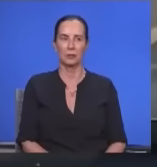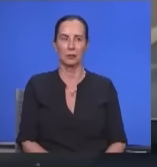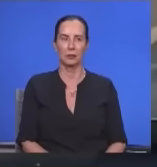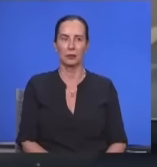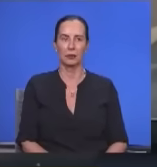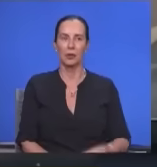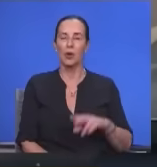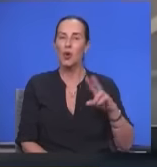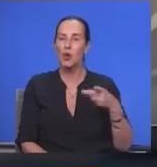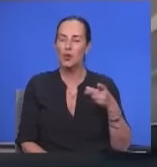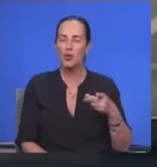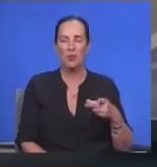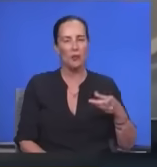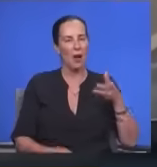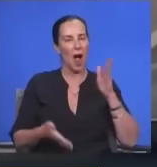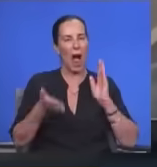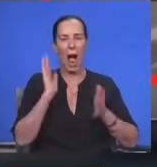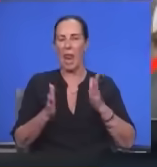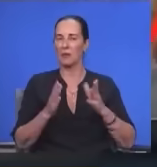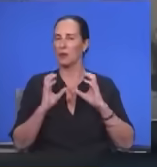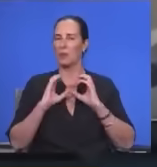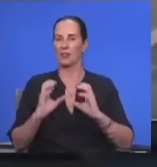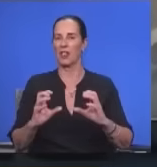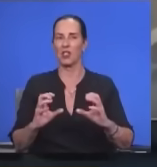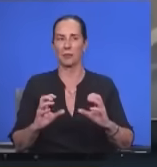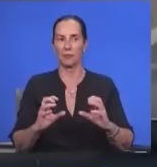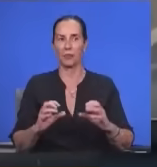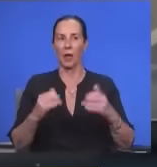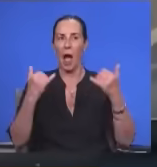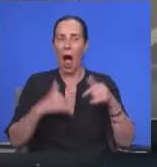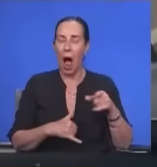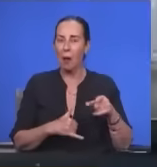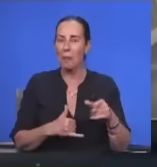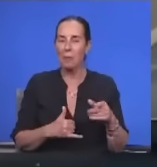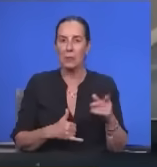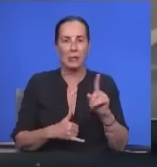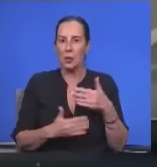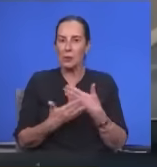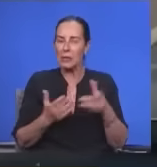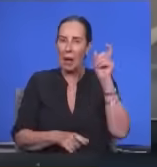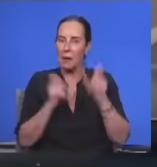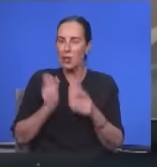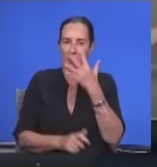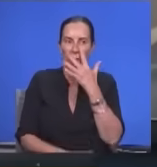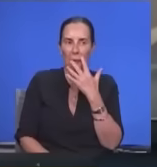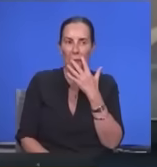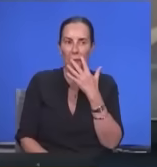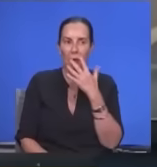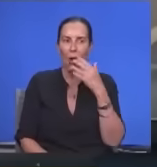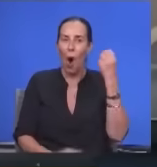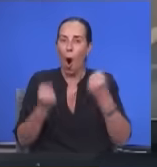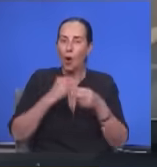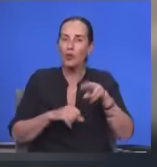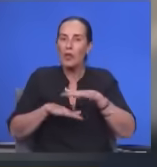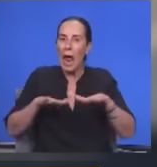שוב אנו נדרשים לדווח על תקיפה אלימה בכביש, אלא שהפעם היעד הוא לא סתם אנשים תמימים, אלא רכב ובו ילדים